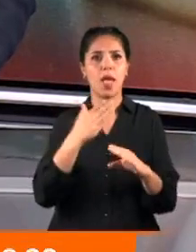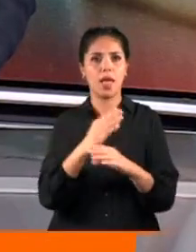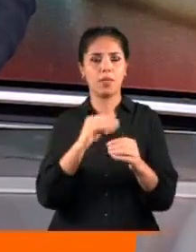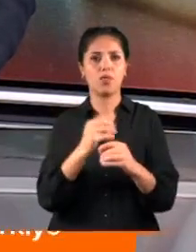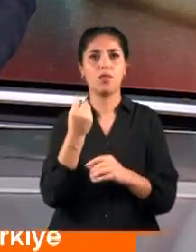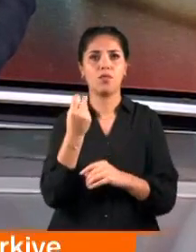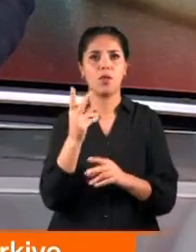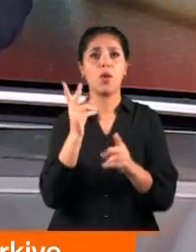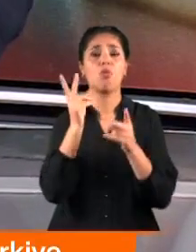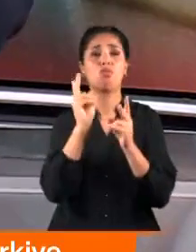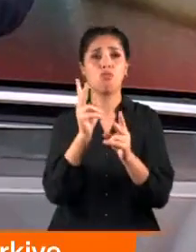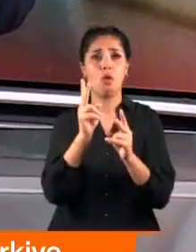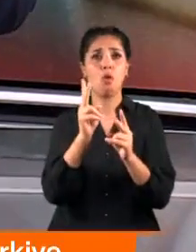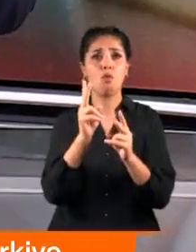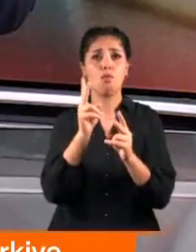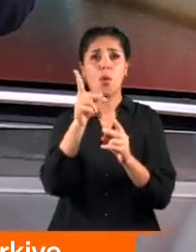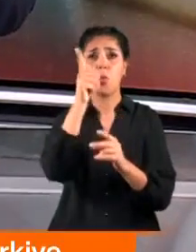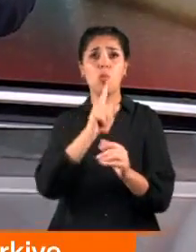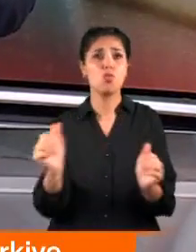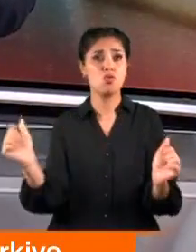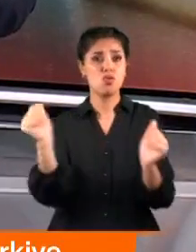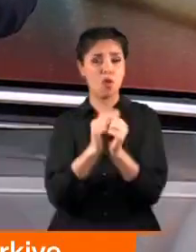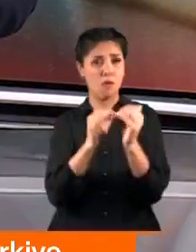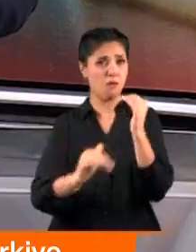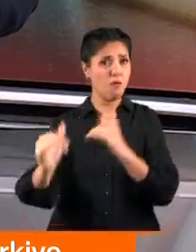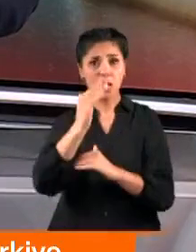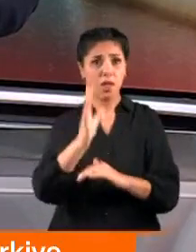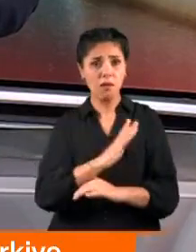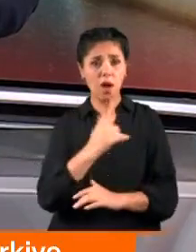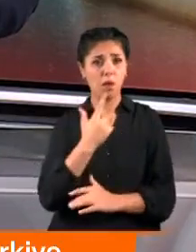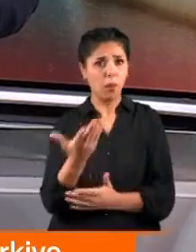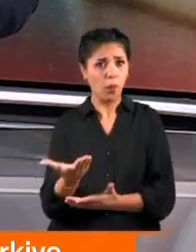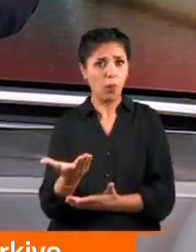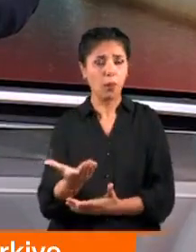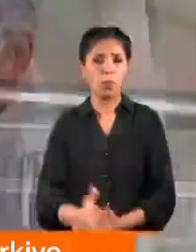bakterinin normal değerlerinin 100 kat üzerinde olduğunu gösteriyor